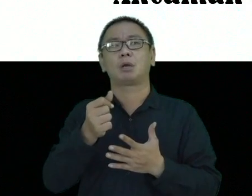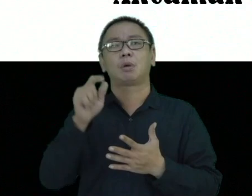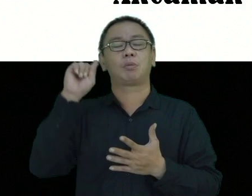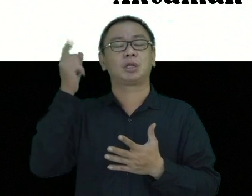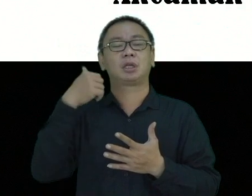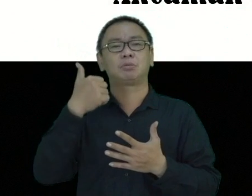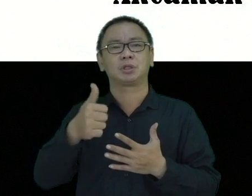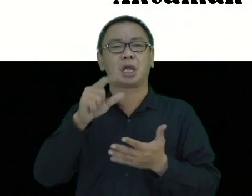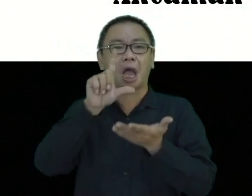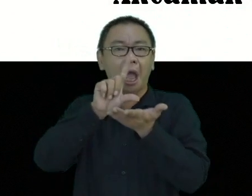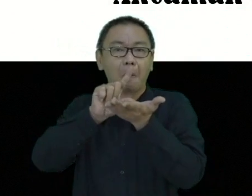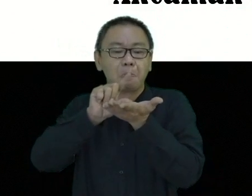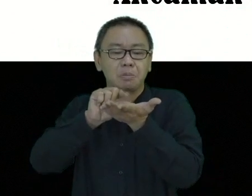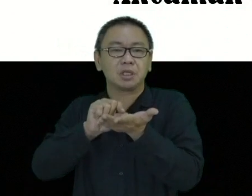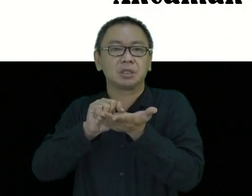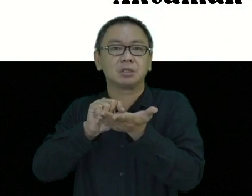untuk membiayai